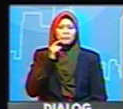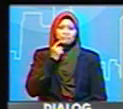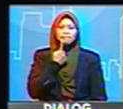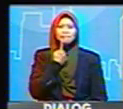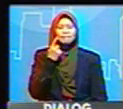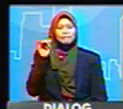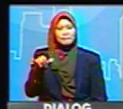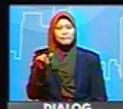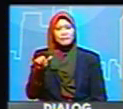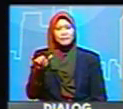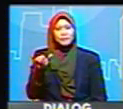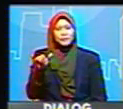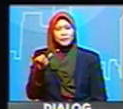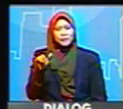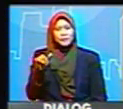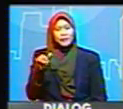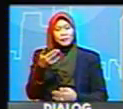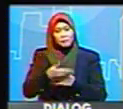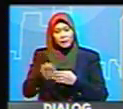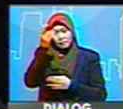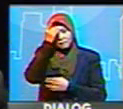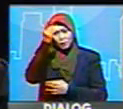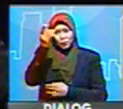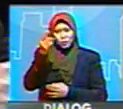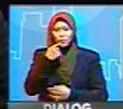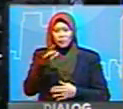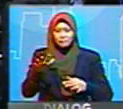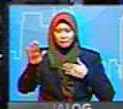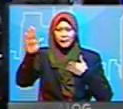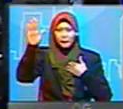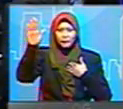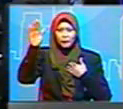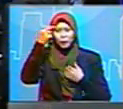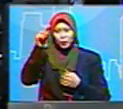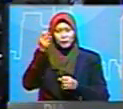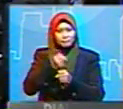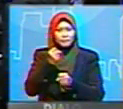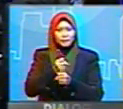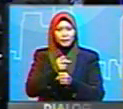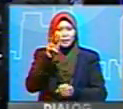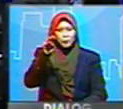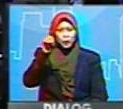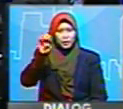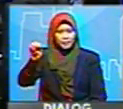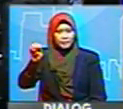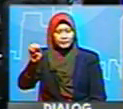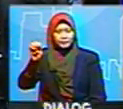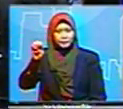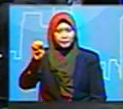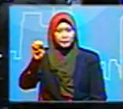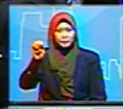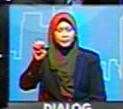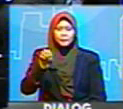sekali ya er selepas Datuk mengangkat sumpah jawatan untuk menuduki portfolio mo ini er